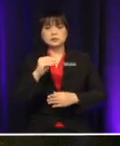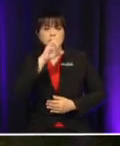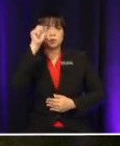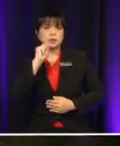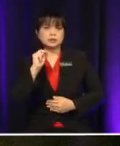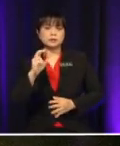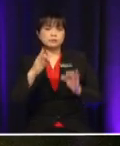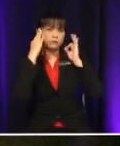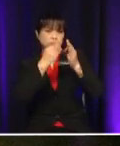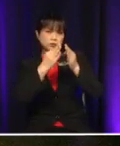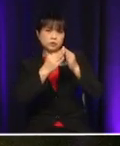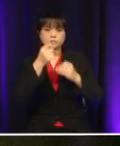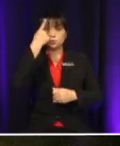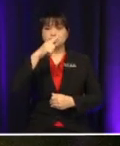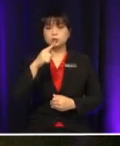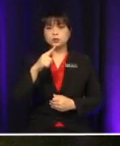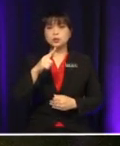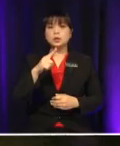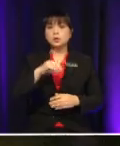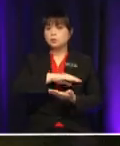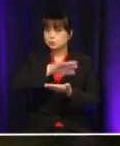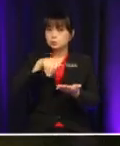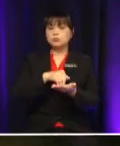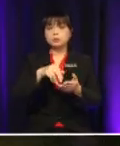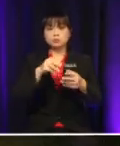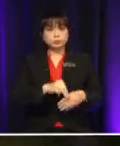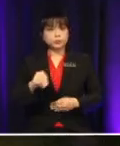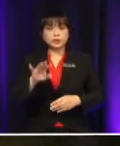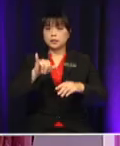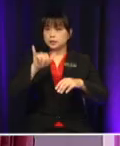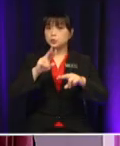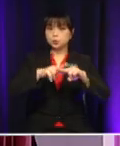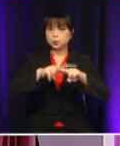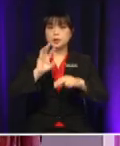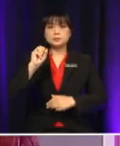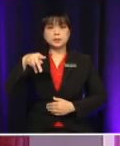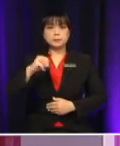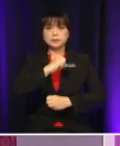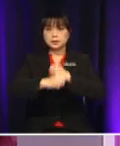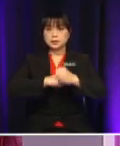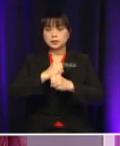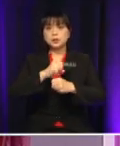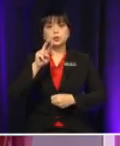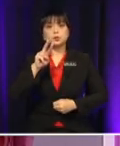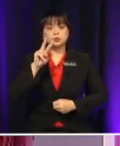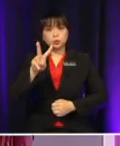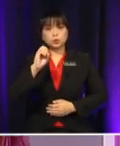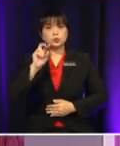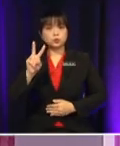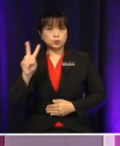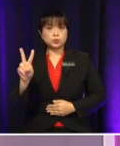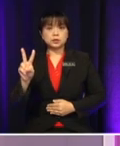calon-calon SPM 2022 Oke murid-murid SPM 2022 Oke